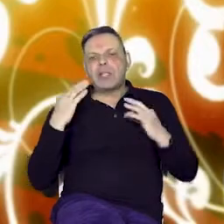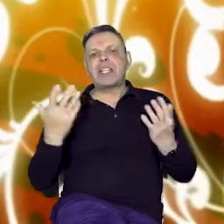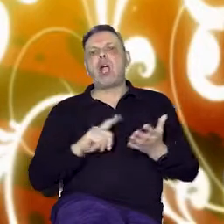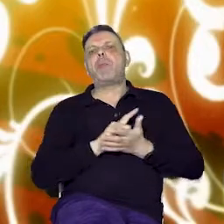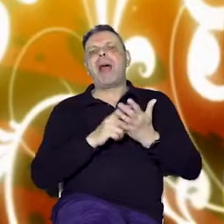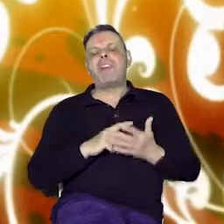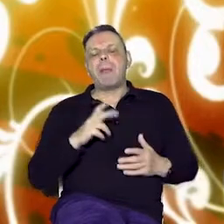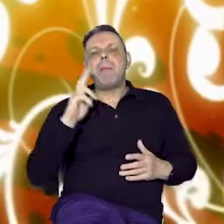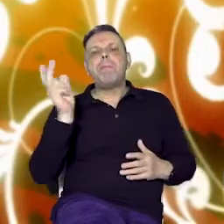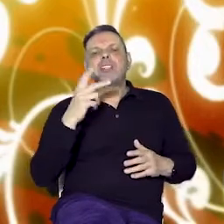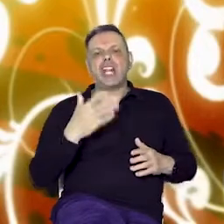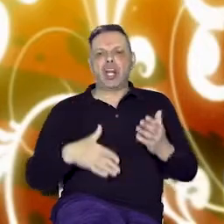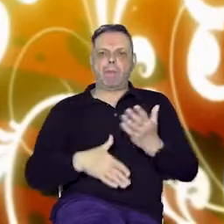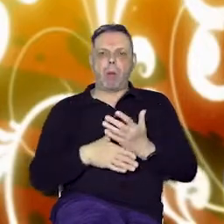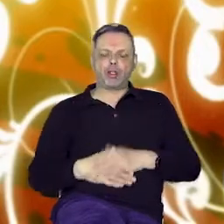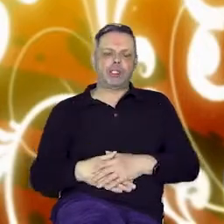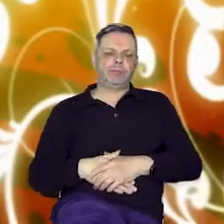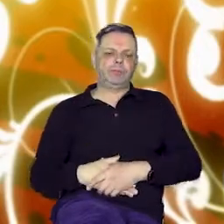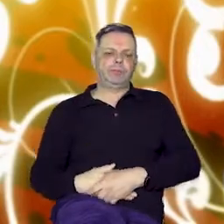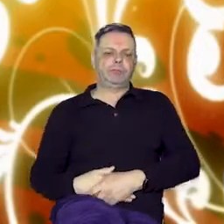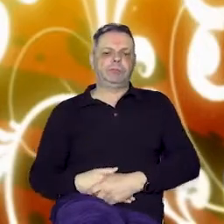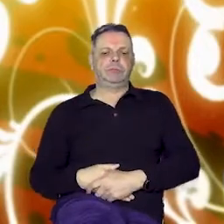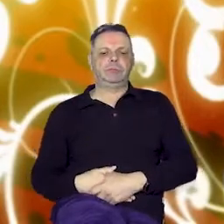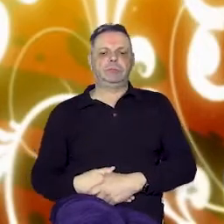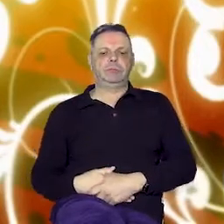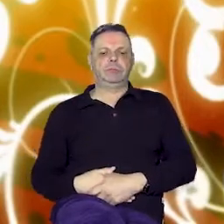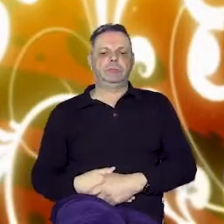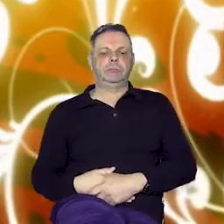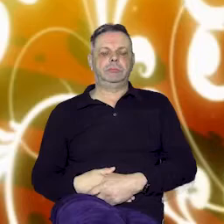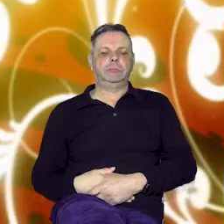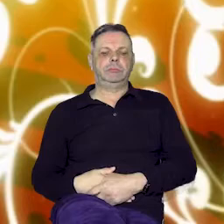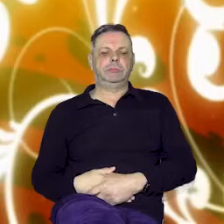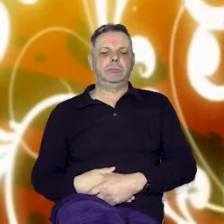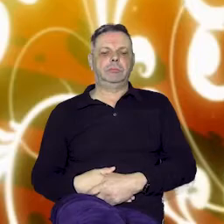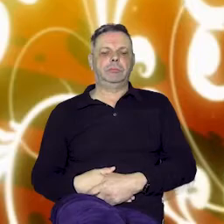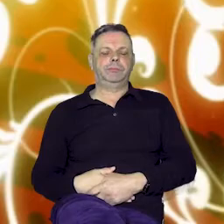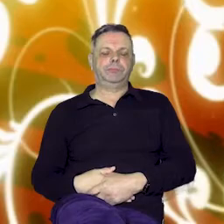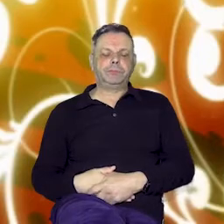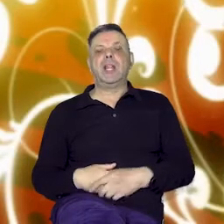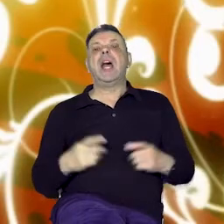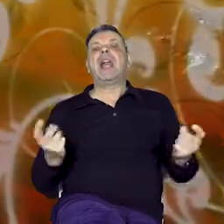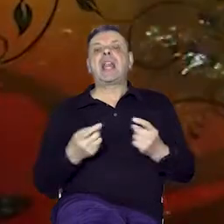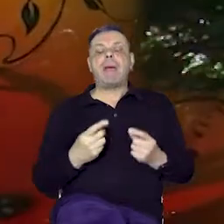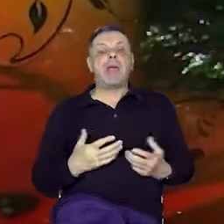potražimo pomoć. Ajmo pogledati, možemo pogledati reklame. Idemo pogledati malo reklame kako smršaviti.